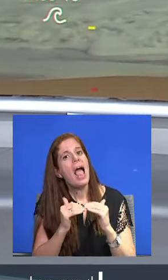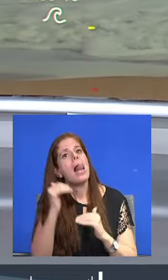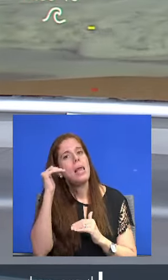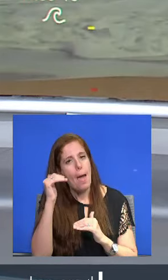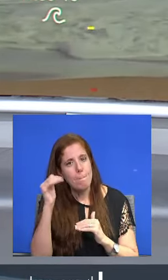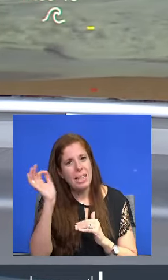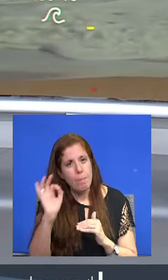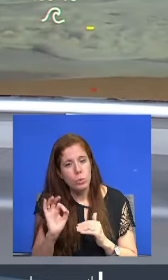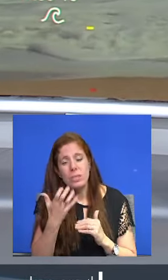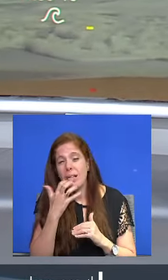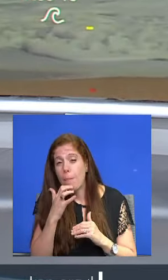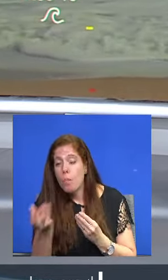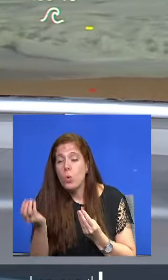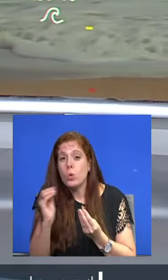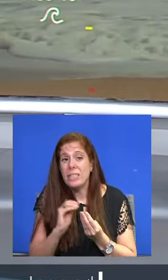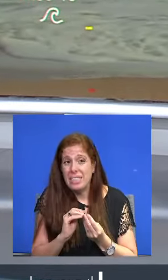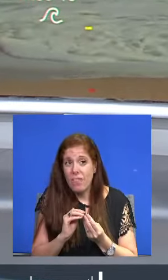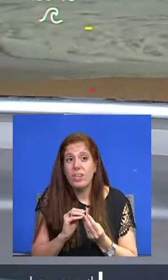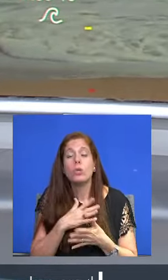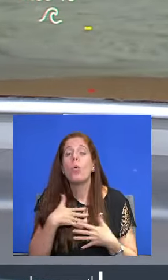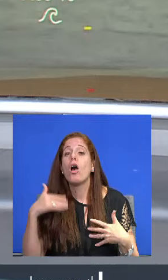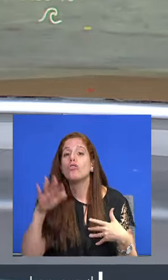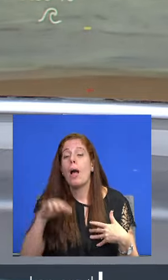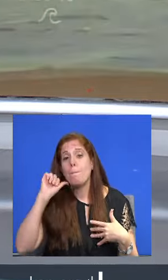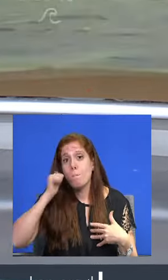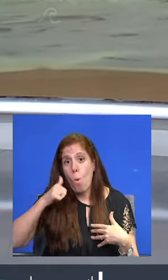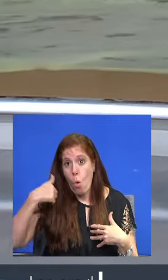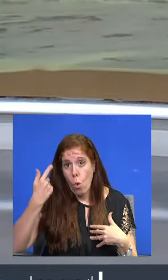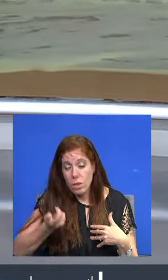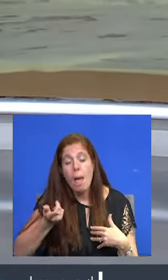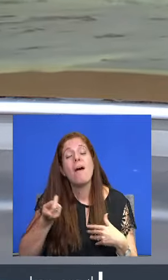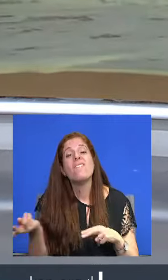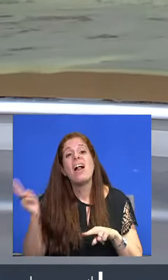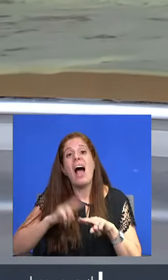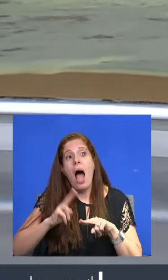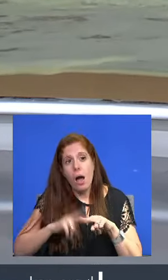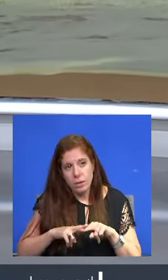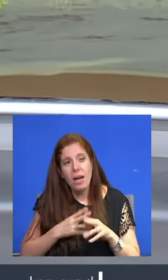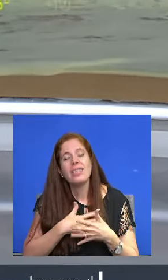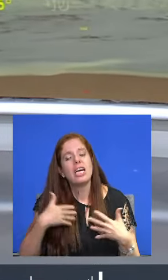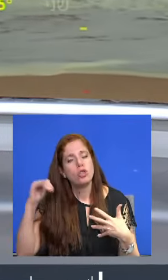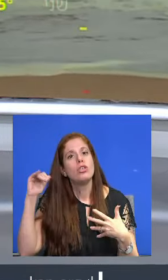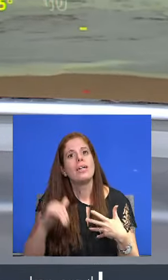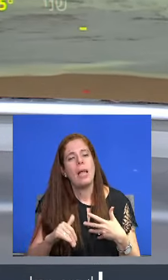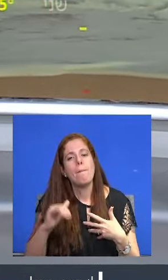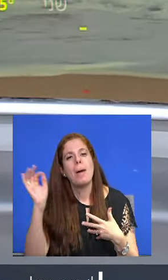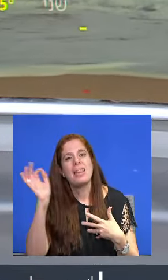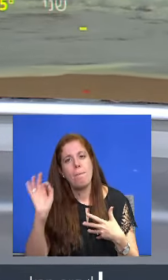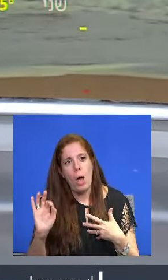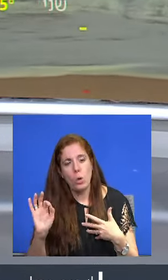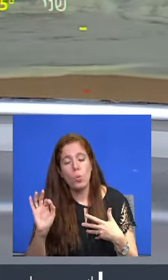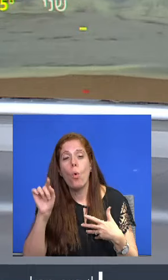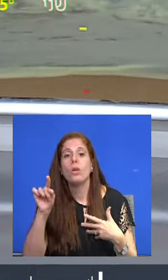בטמפרטורות, התחממות נוספת, תורגש גם אחורותיים, אבל לאחר מכן כן נרגיש ירידה בטמפרטורות.